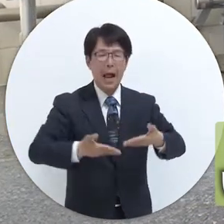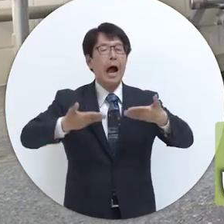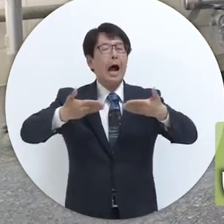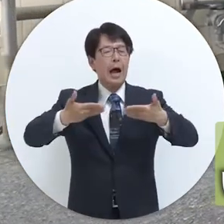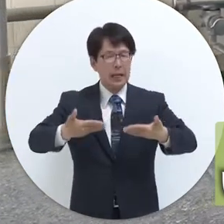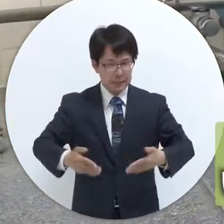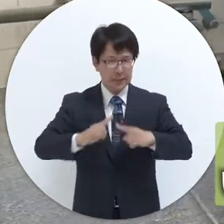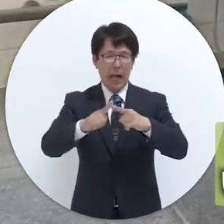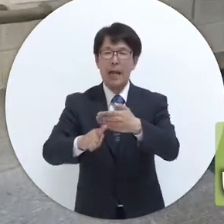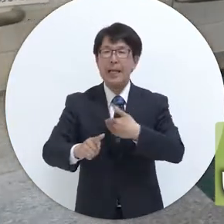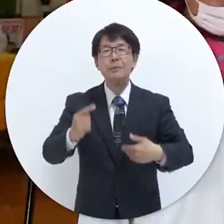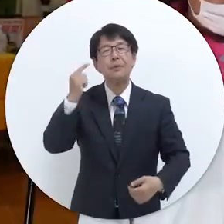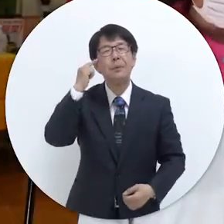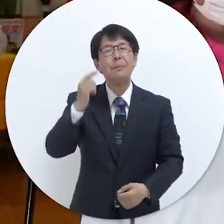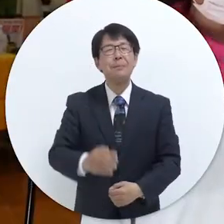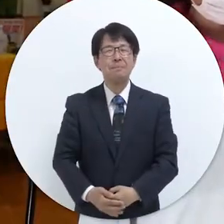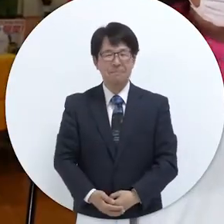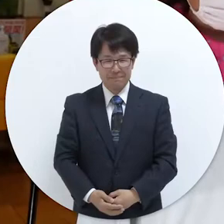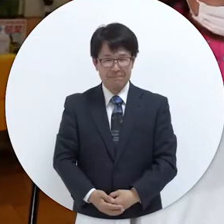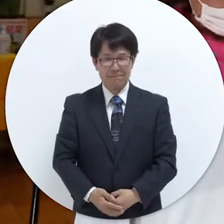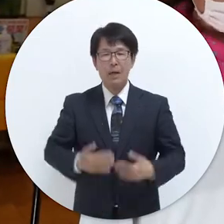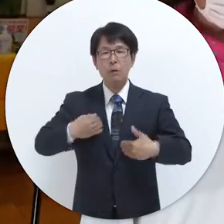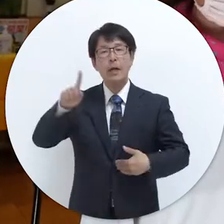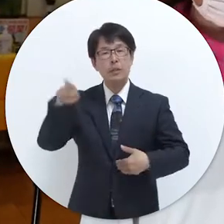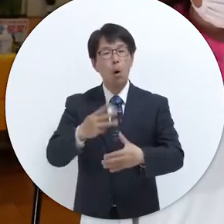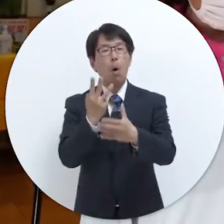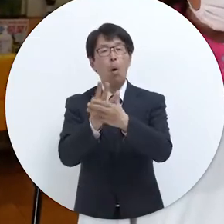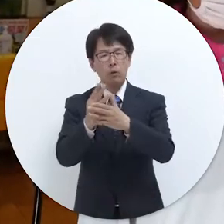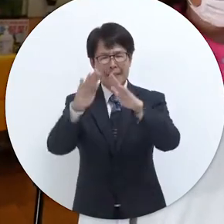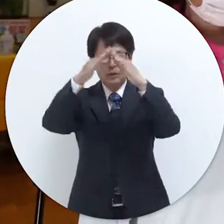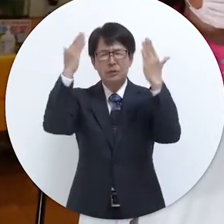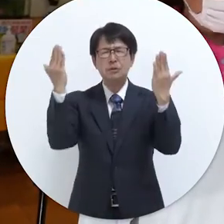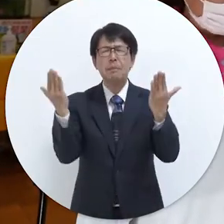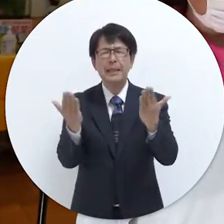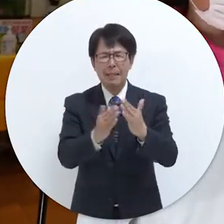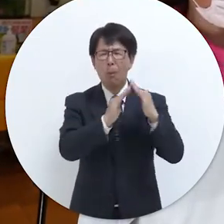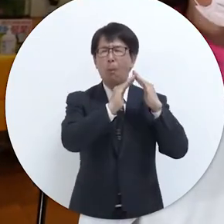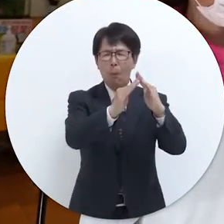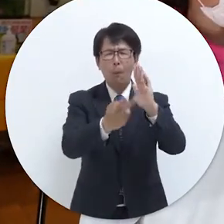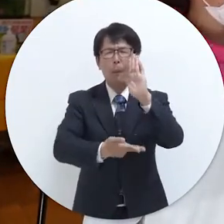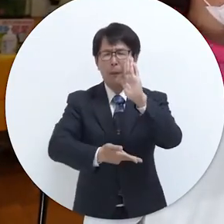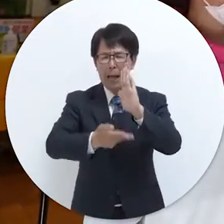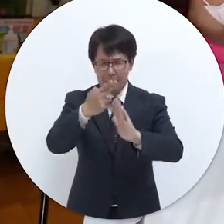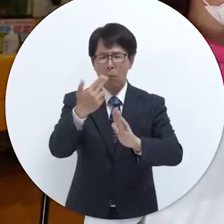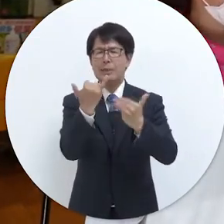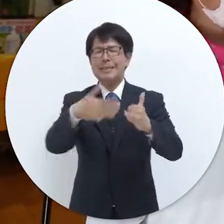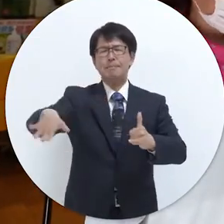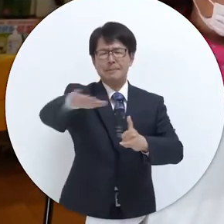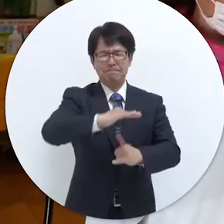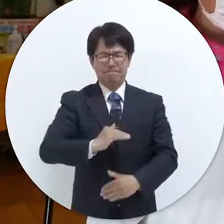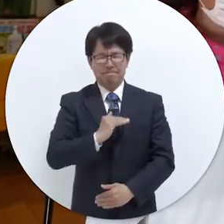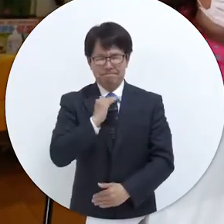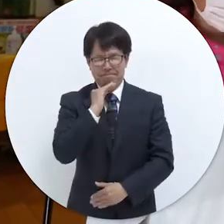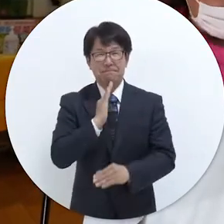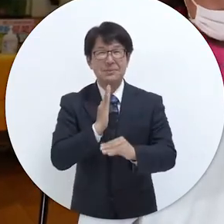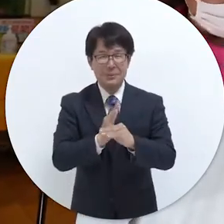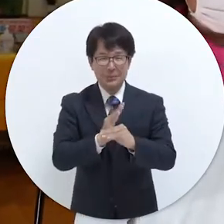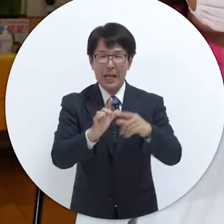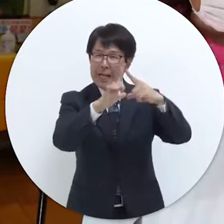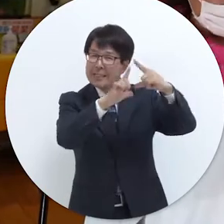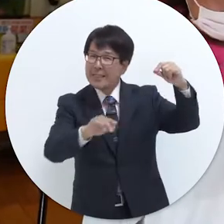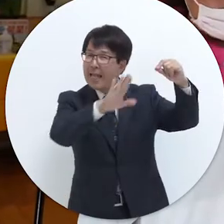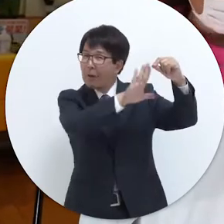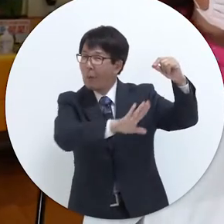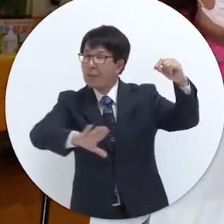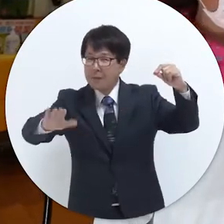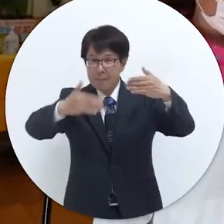入れると思います、 うん、嬉野温泉もう全ての宿を挙げて市民挙げて待ってます。また全国各地にセンターが